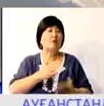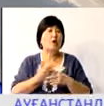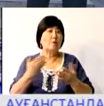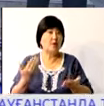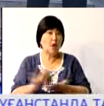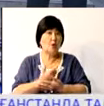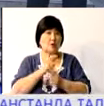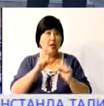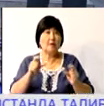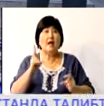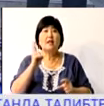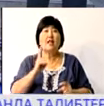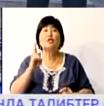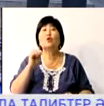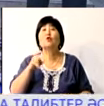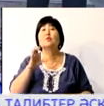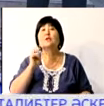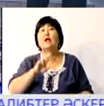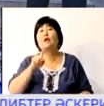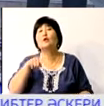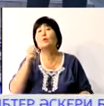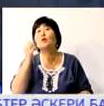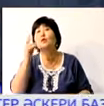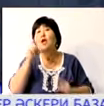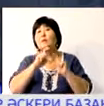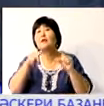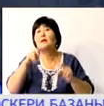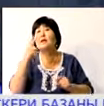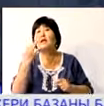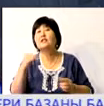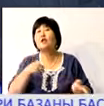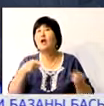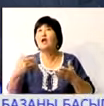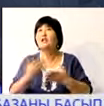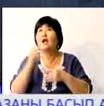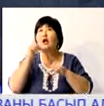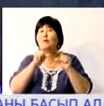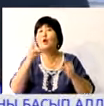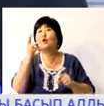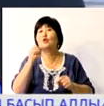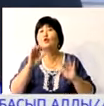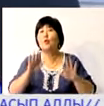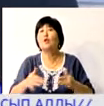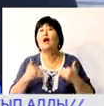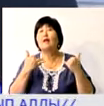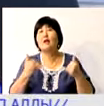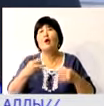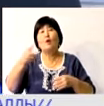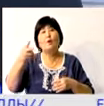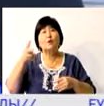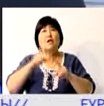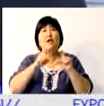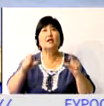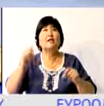жаңа ғимаратқа Надежда Крупская атындағы нөмір 14-ші мектеп-лицей көшірілді. Жаңа білім ұясы 300 орынға лайықталған. Қос қабатты